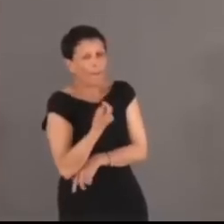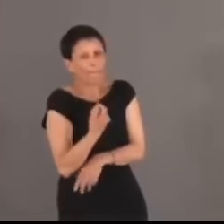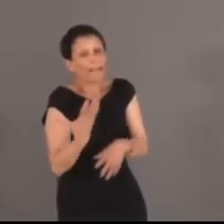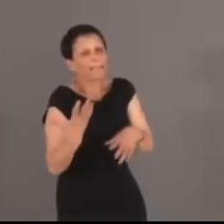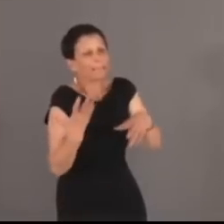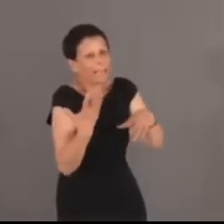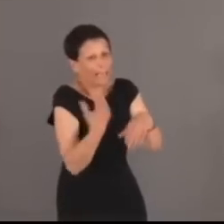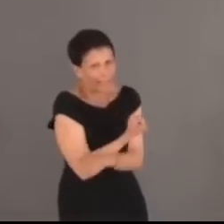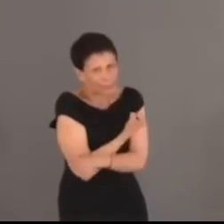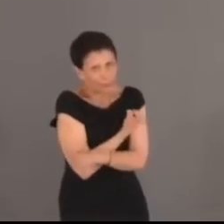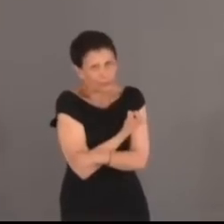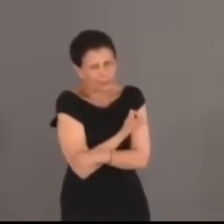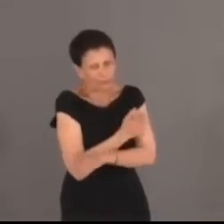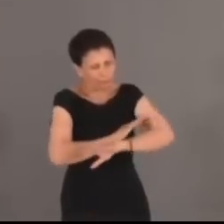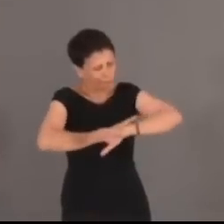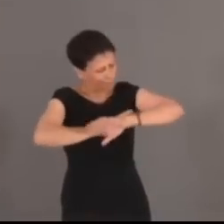réussi.